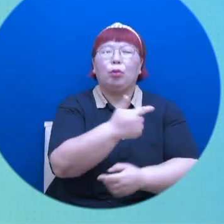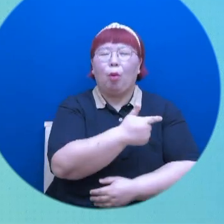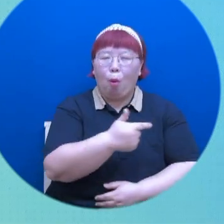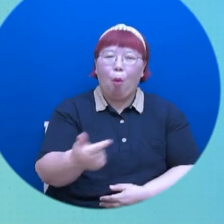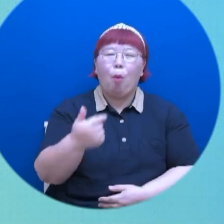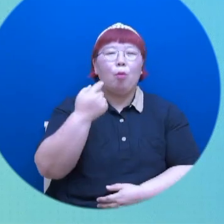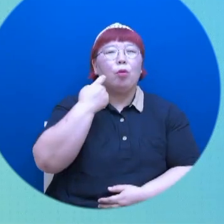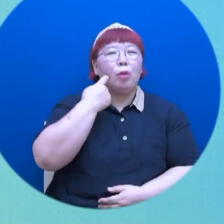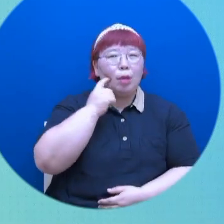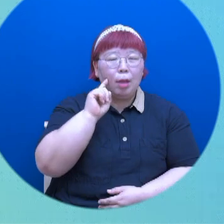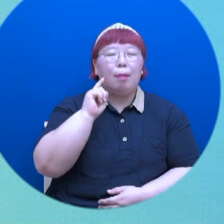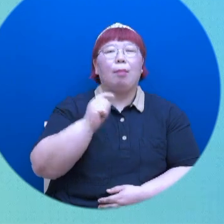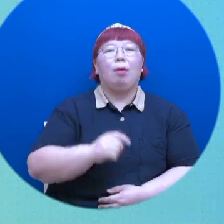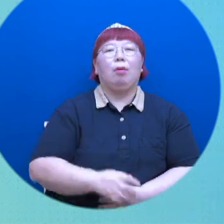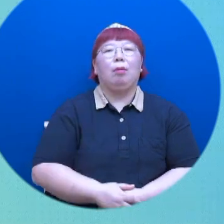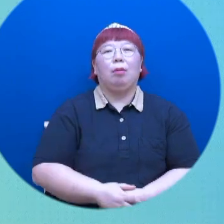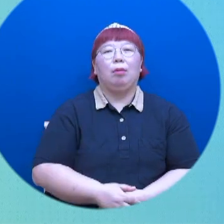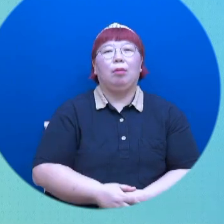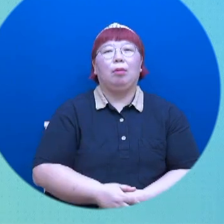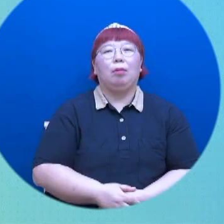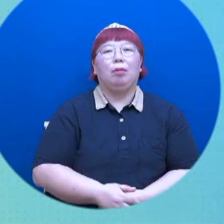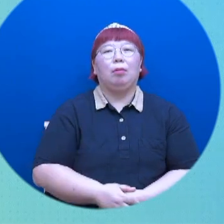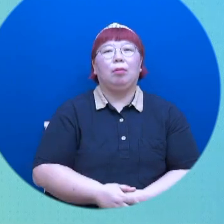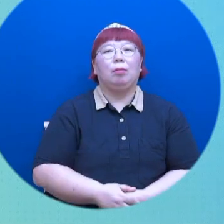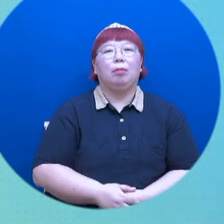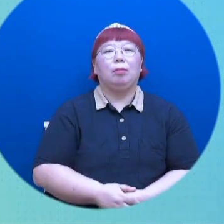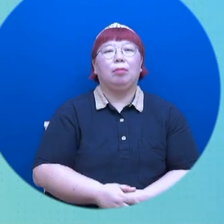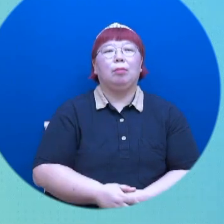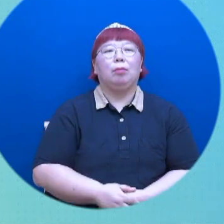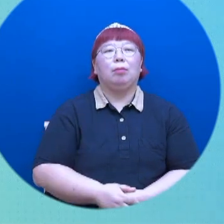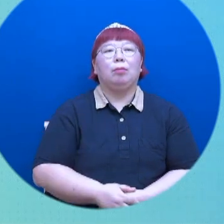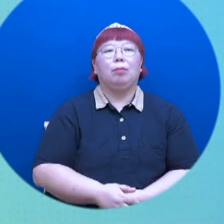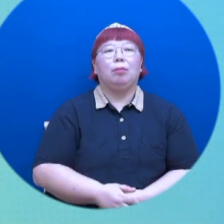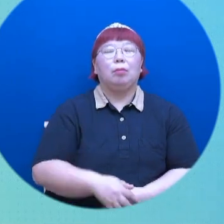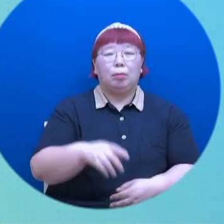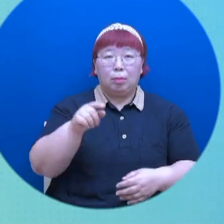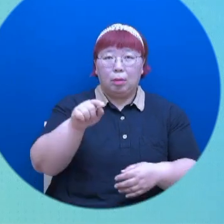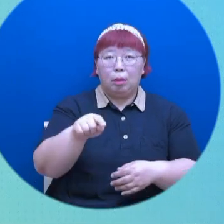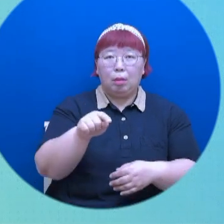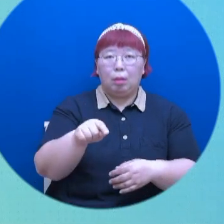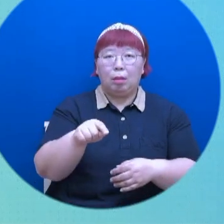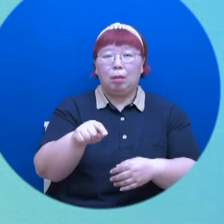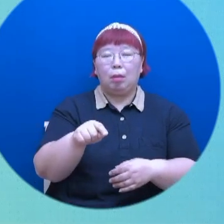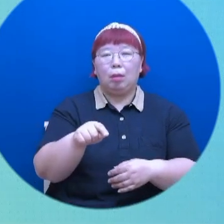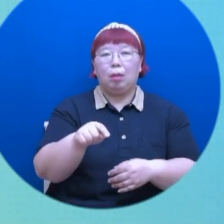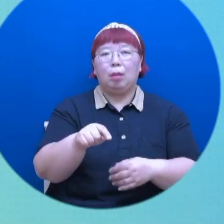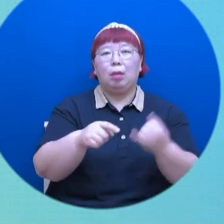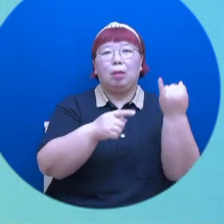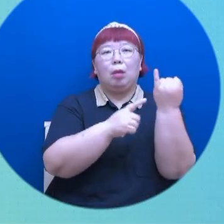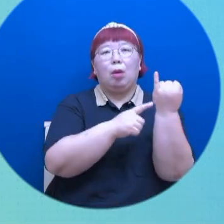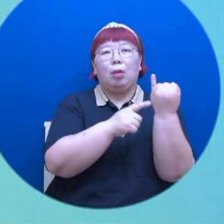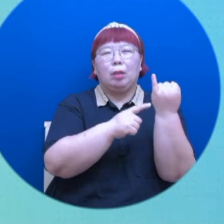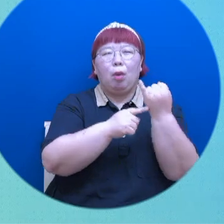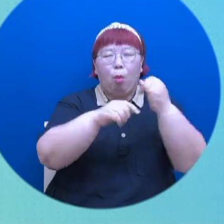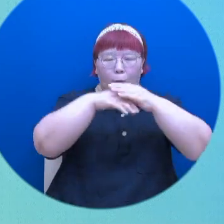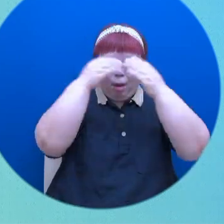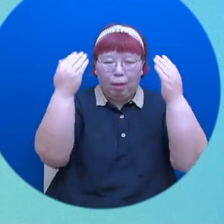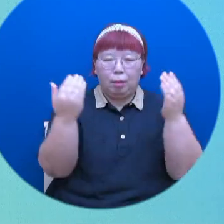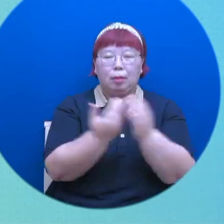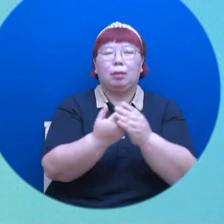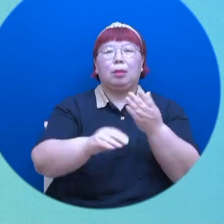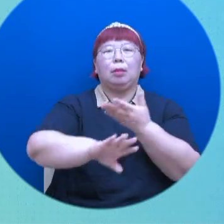예쁘니까 이렇게 말하더라고요. 이 작가님이요, 완전히 다른 삶을